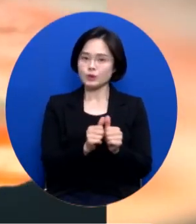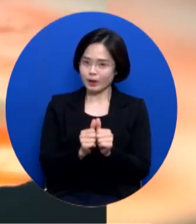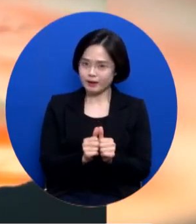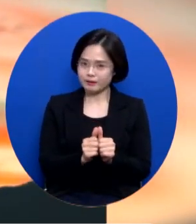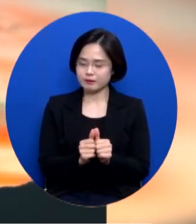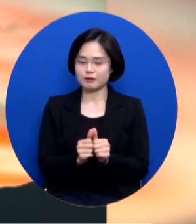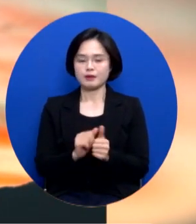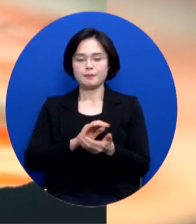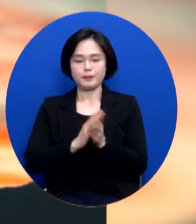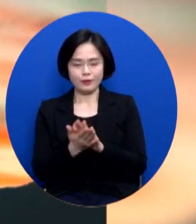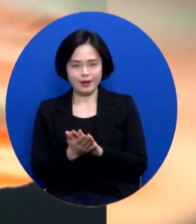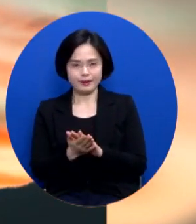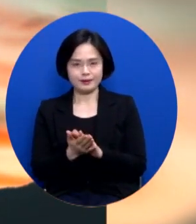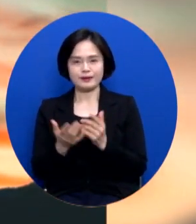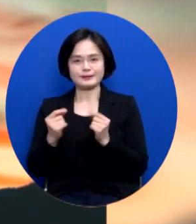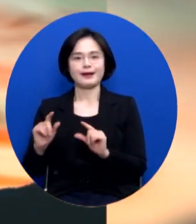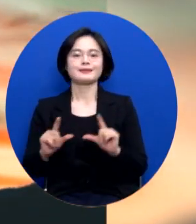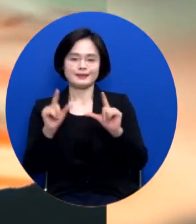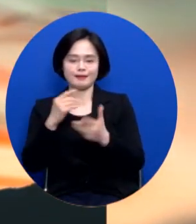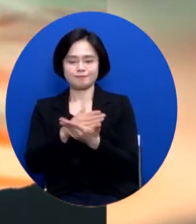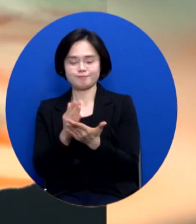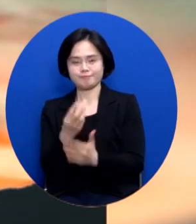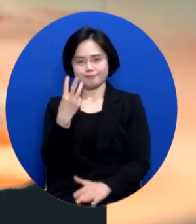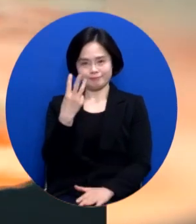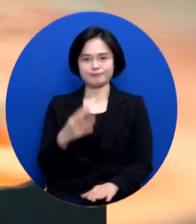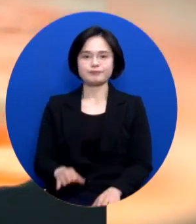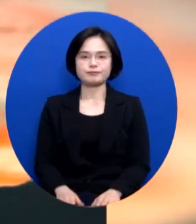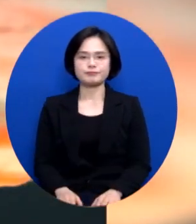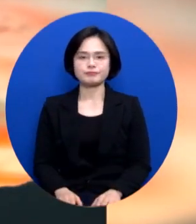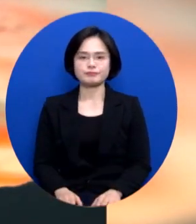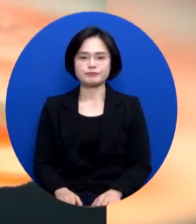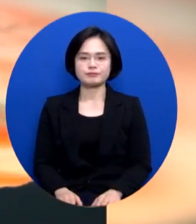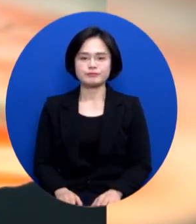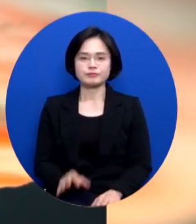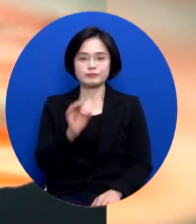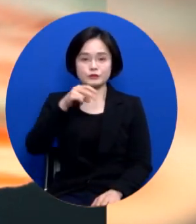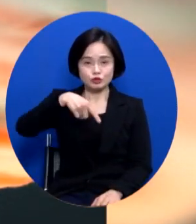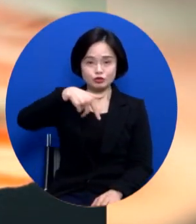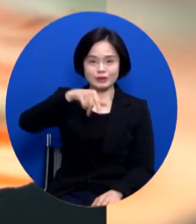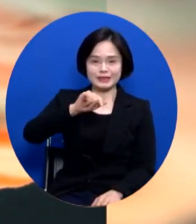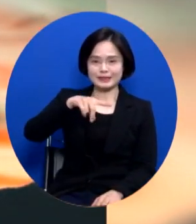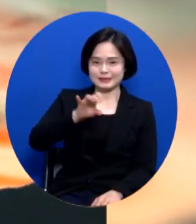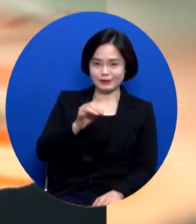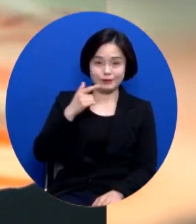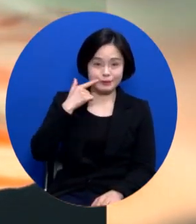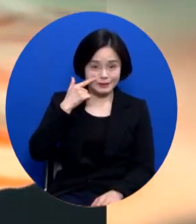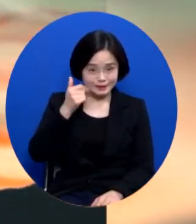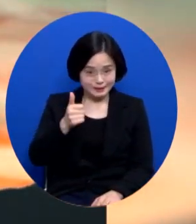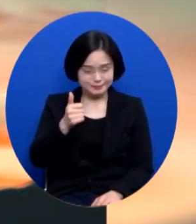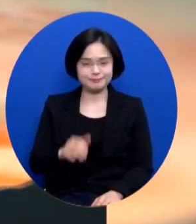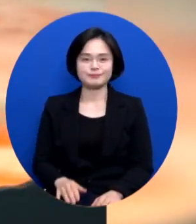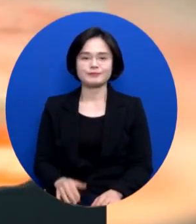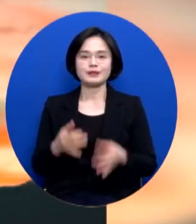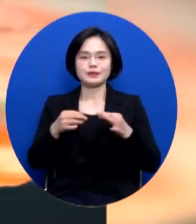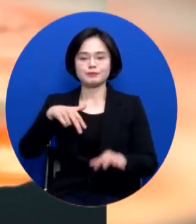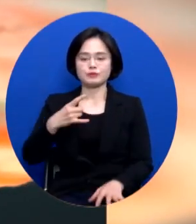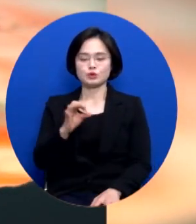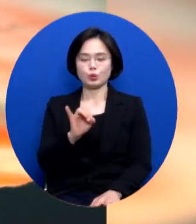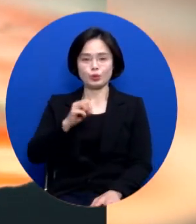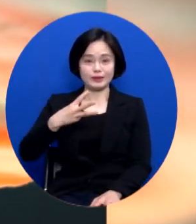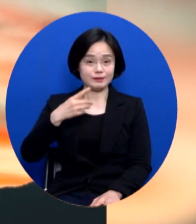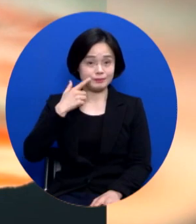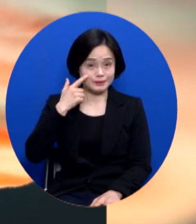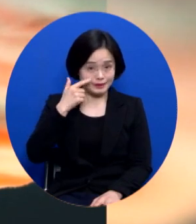상생으로 나누어 진행됩니다. 횃불회에는 위짐 이사장 유기성 목사와 동네 작은 교회 김종일 목사를